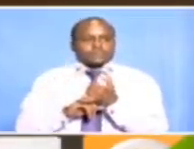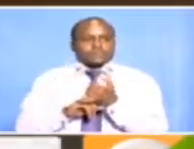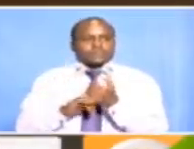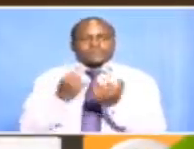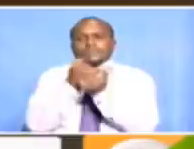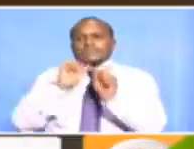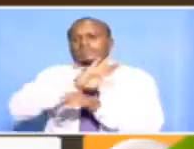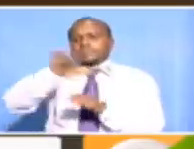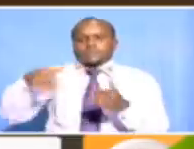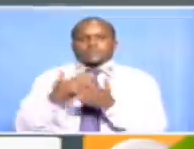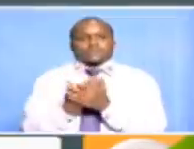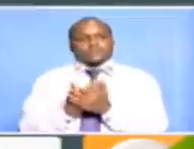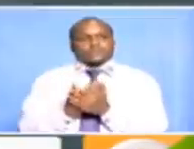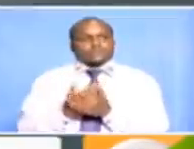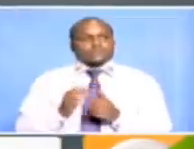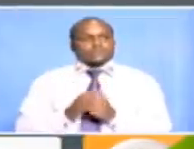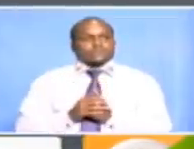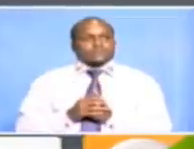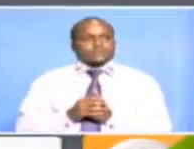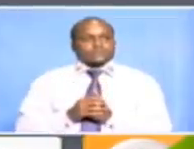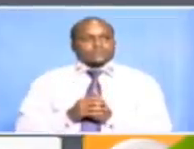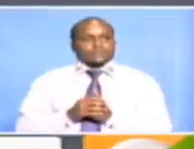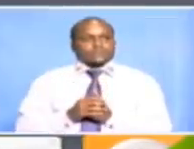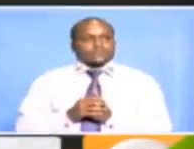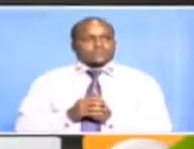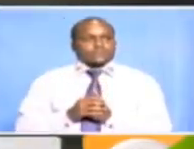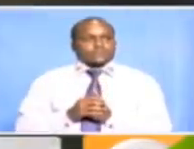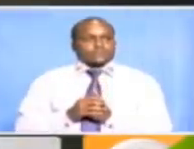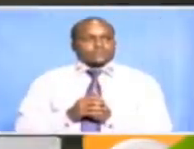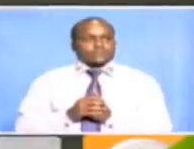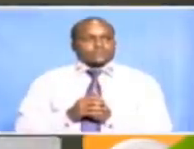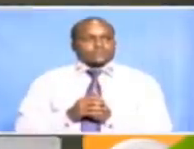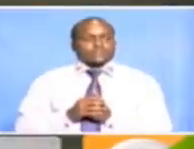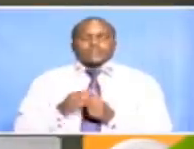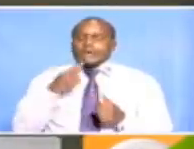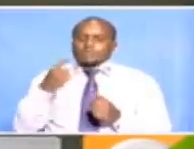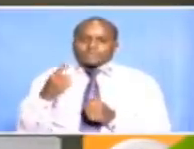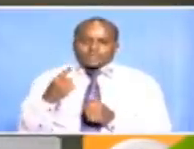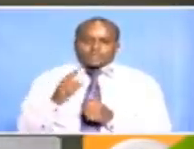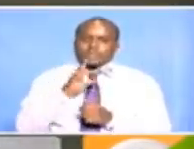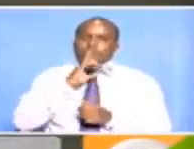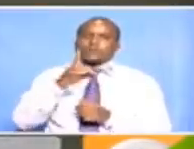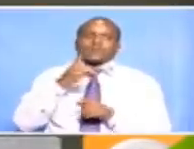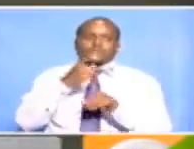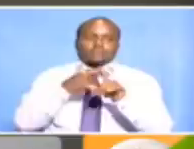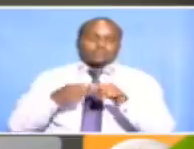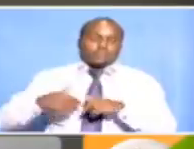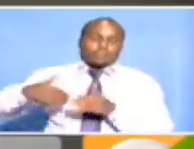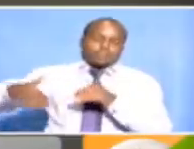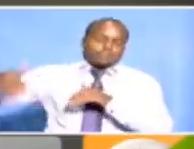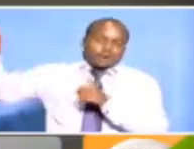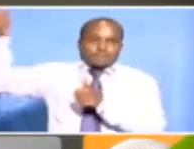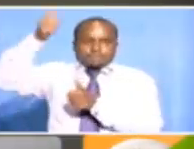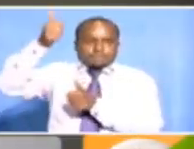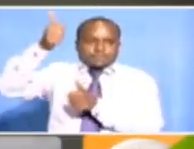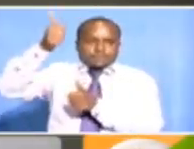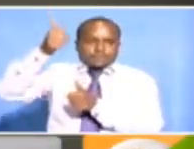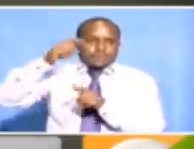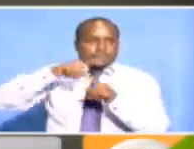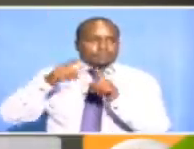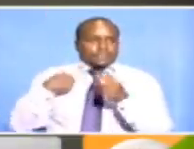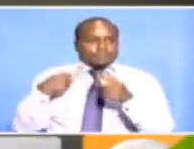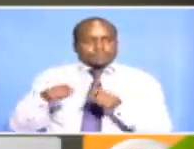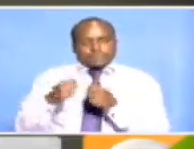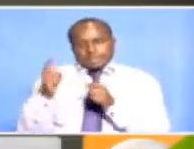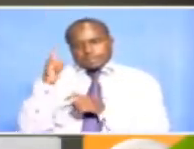wote zungu bwana. Haya. Hello governor. Nasemaje your excellency? Hiyo order imetoka kule juu. But mimi navunja